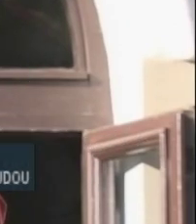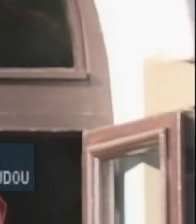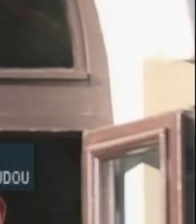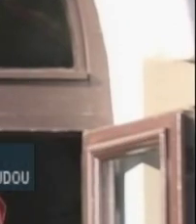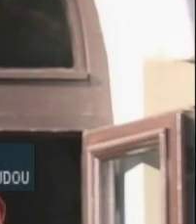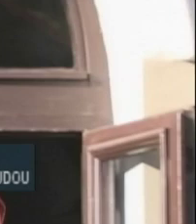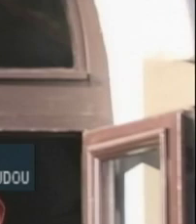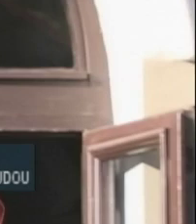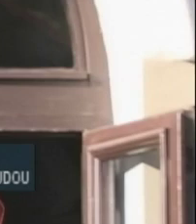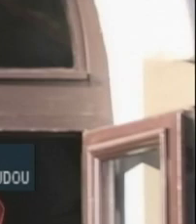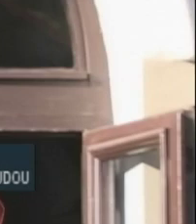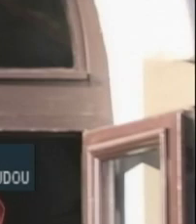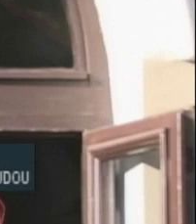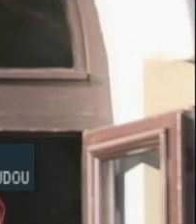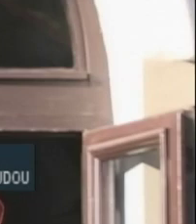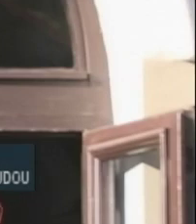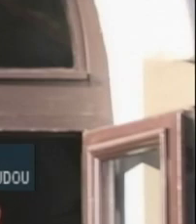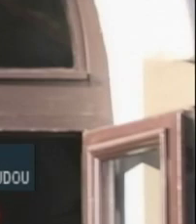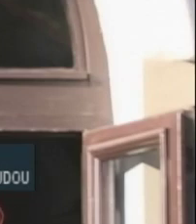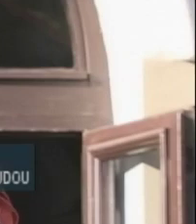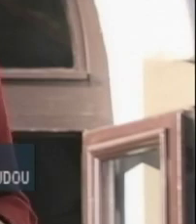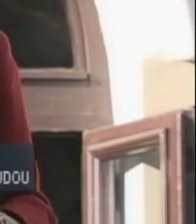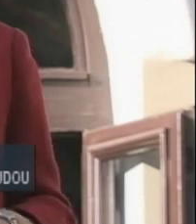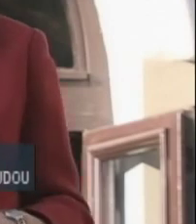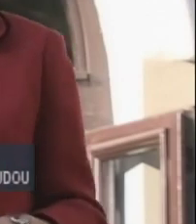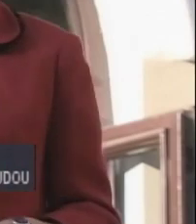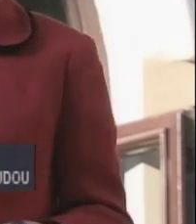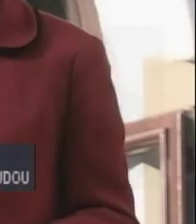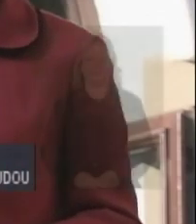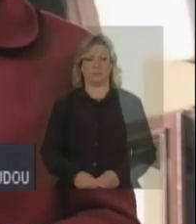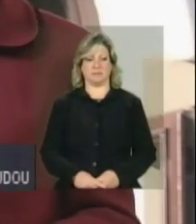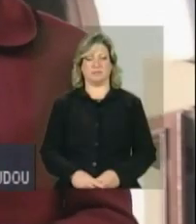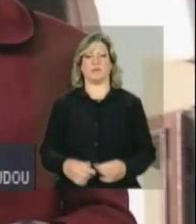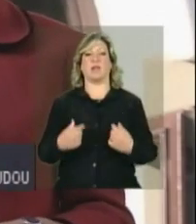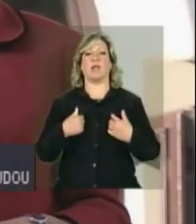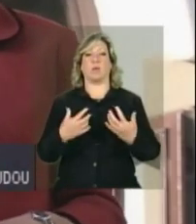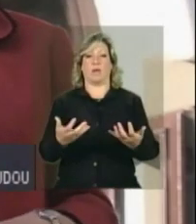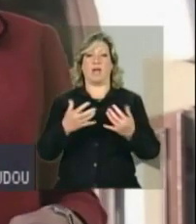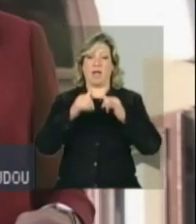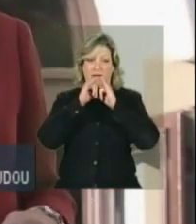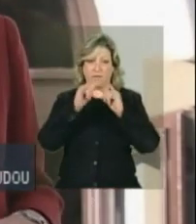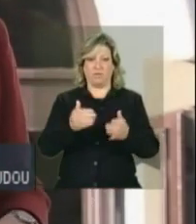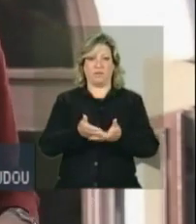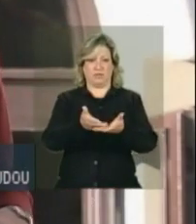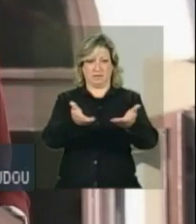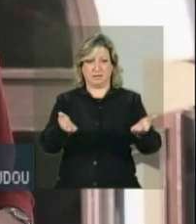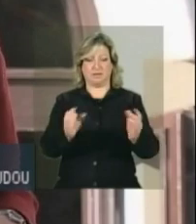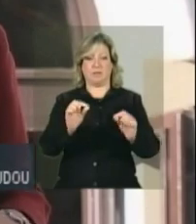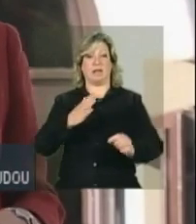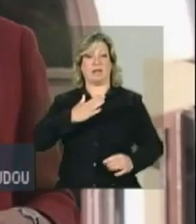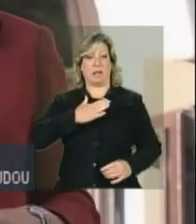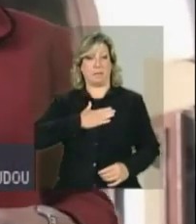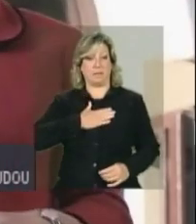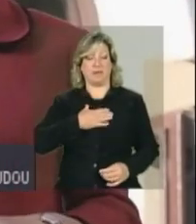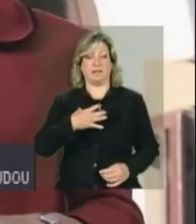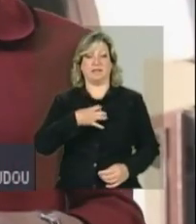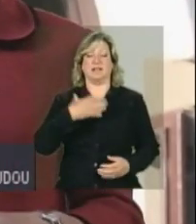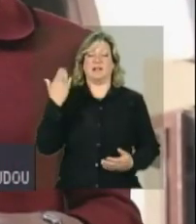на Федеративна република Бразилия. Quero dizer para vocês que na minha